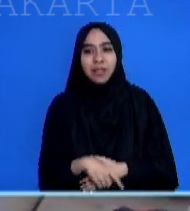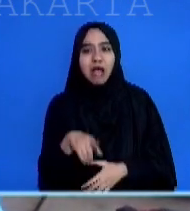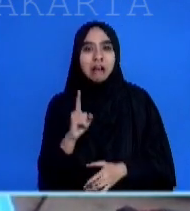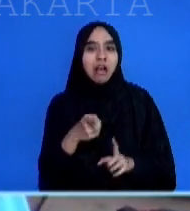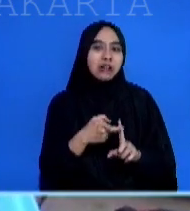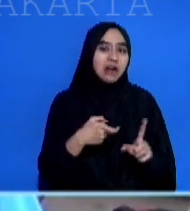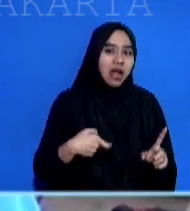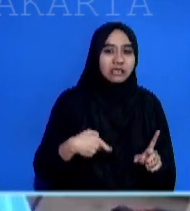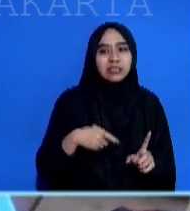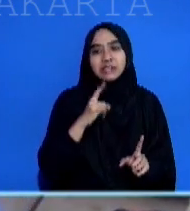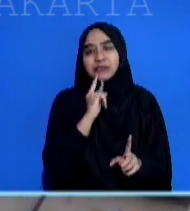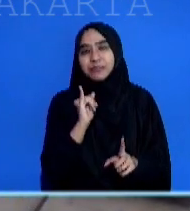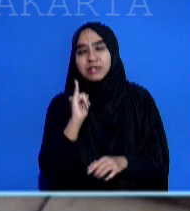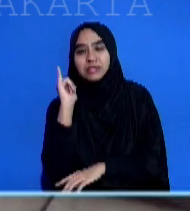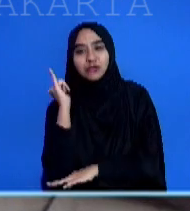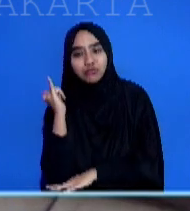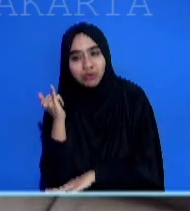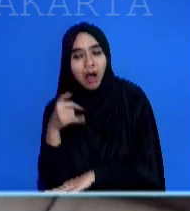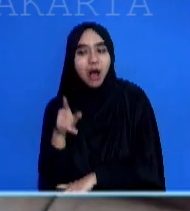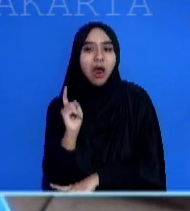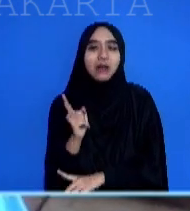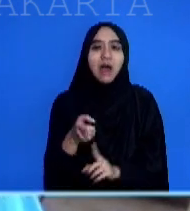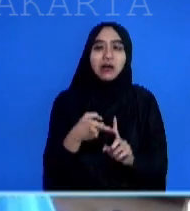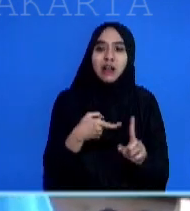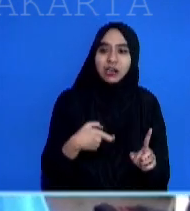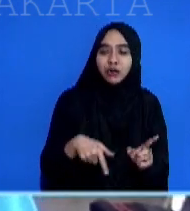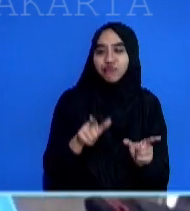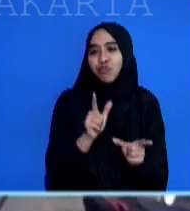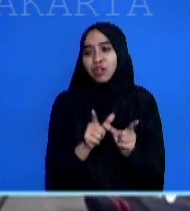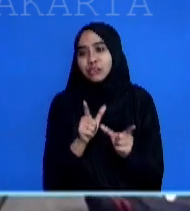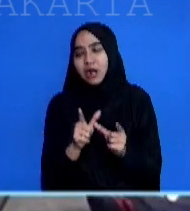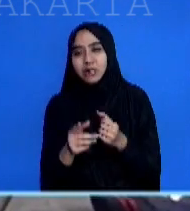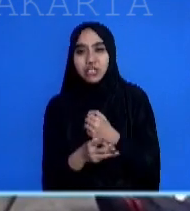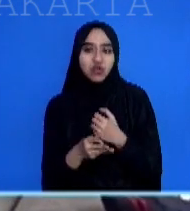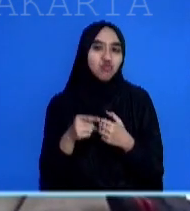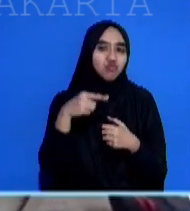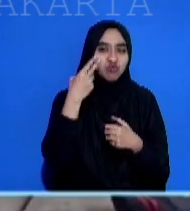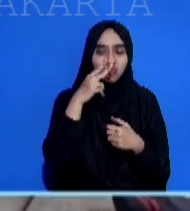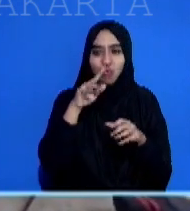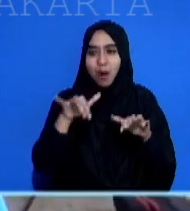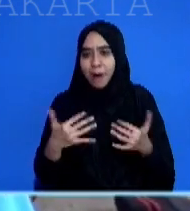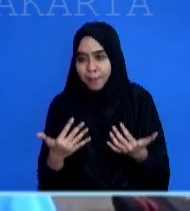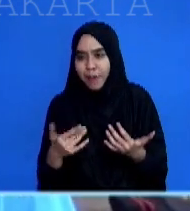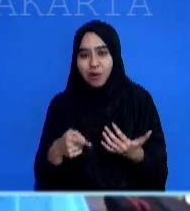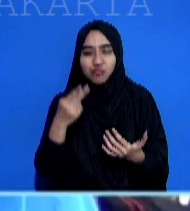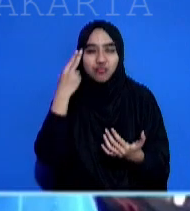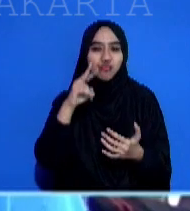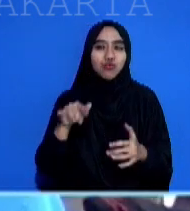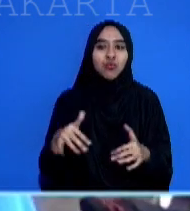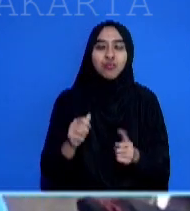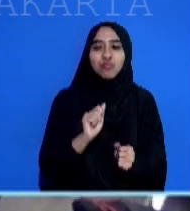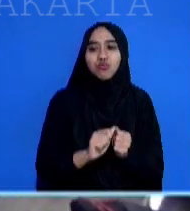enten singambi enten Singosari kagem keperlan luane niku ngihten singel